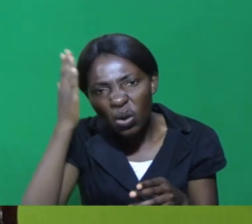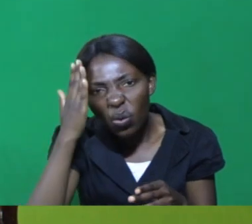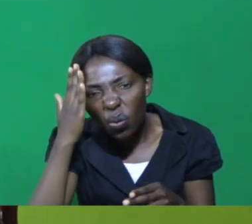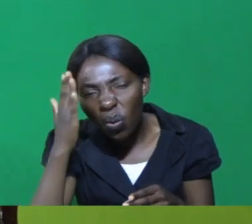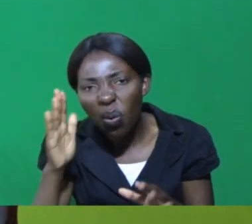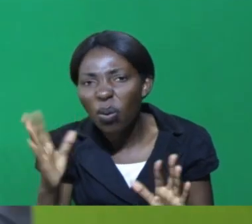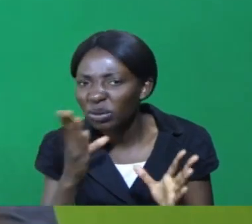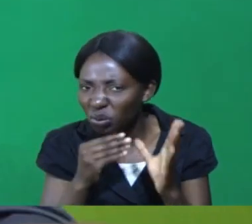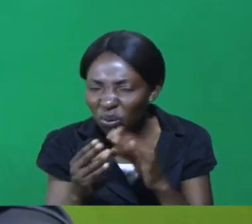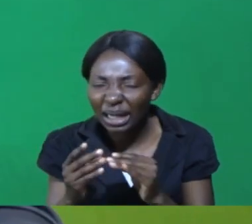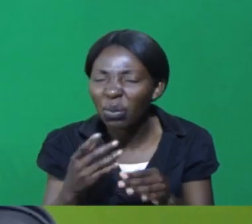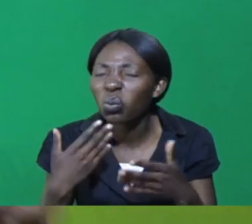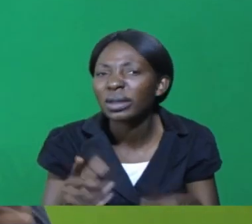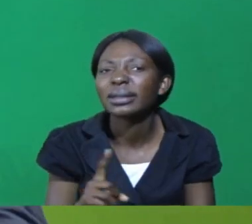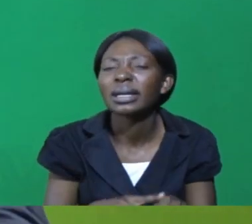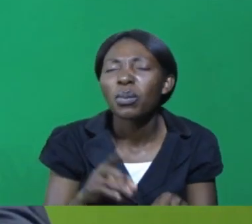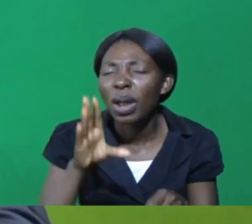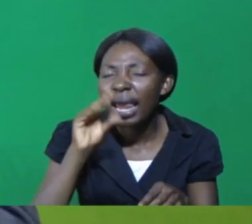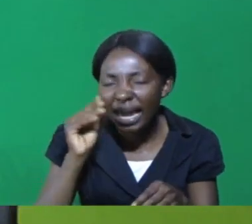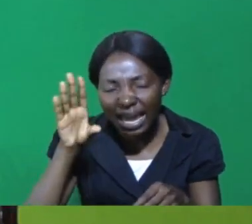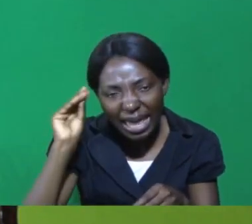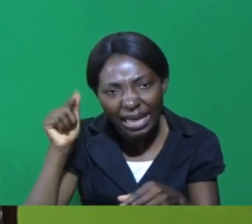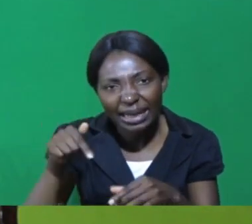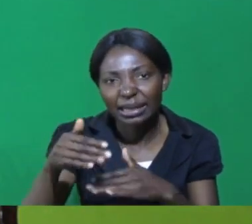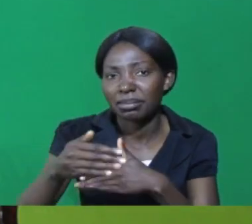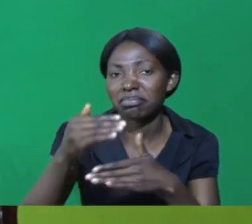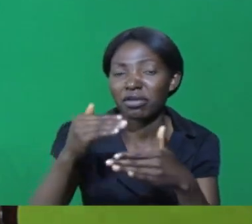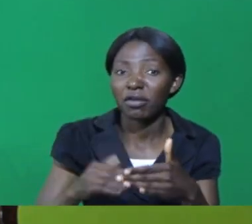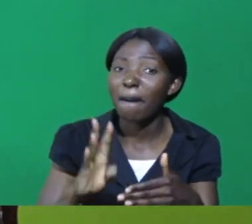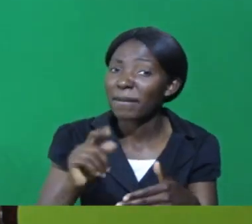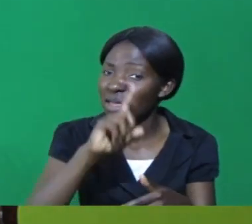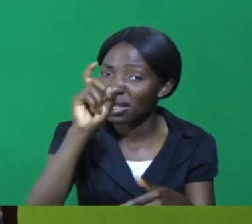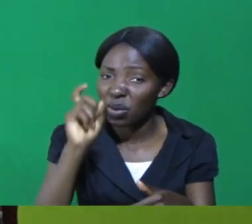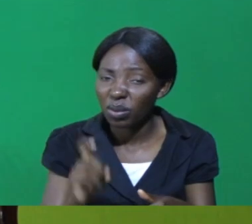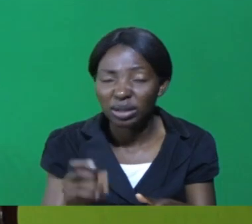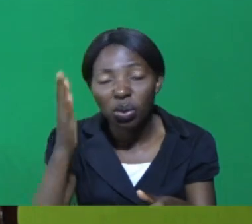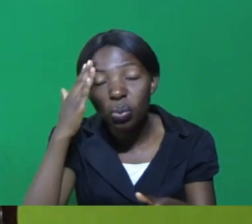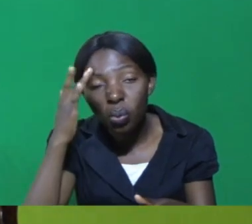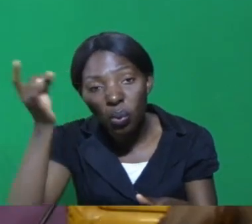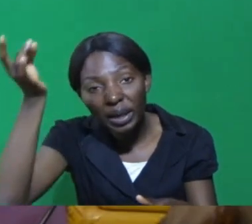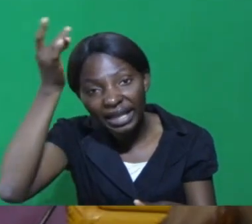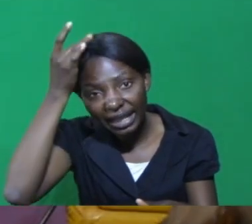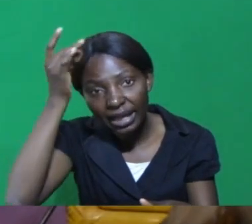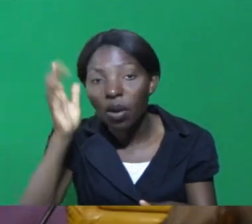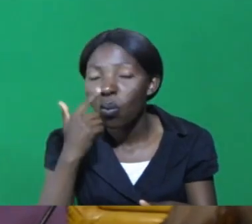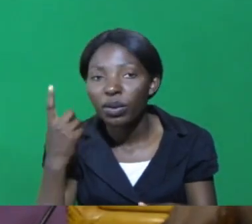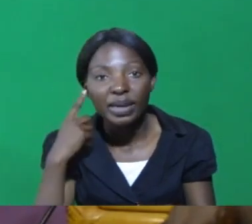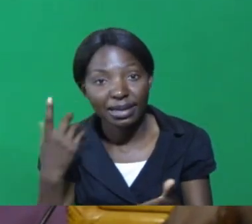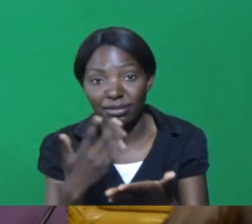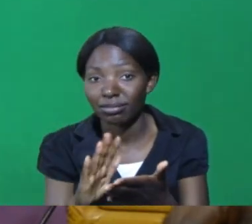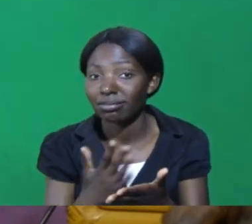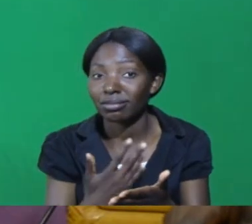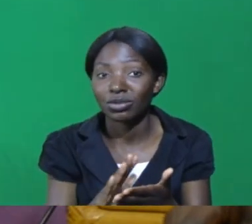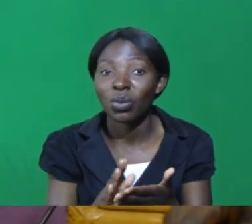zvinokudzika ndo zvatataura mavhiki ese apfuura. But mubvunzo uri kuramba uchikuti but anombori ani? Aiwa, tikanzwa kambo vateereri tiri